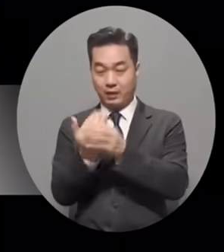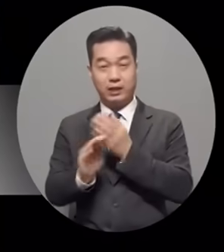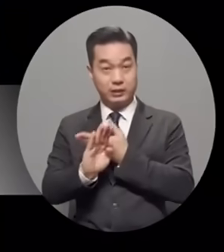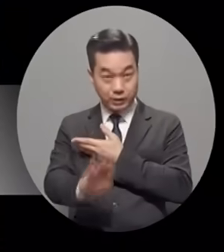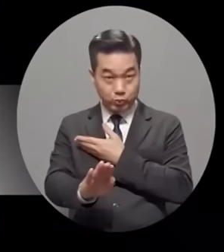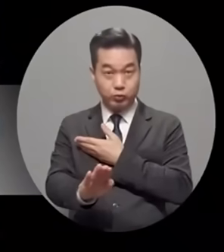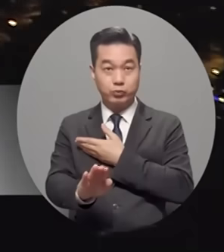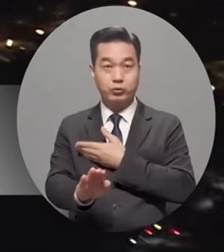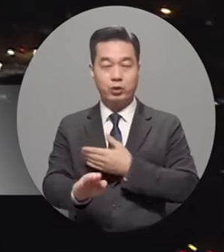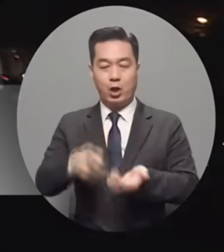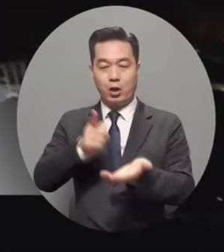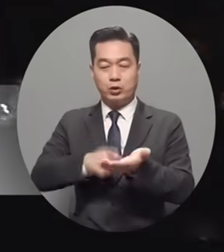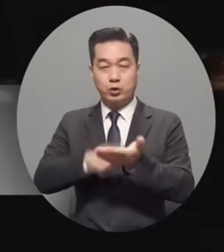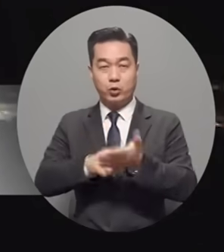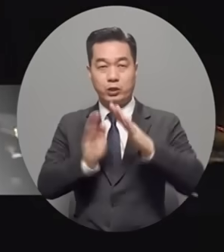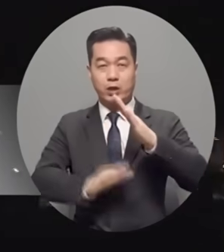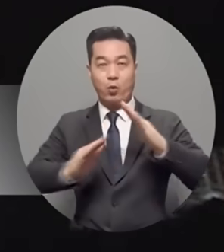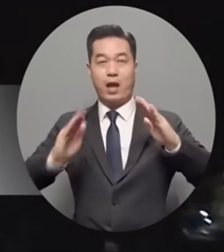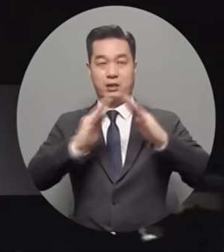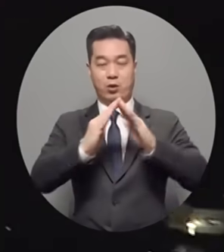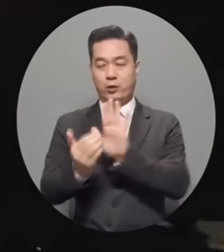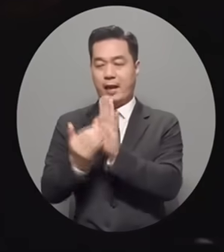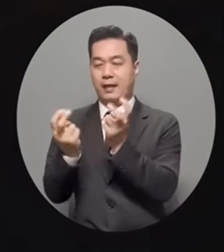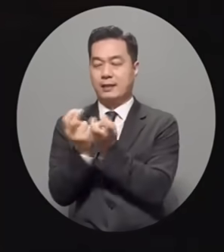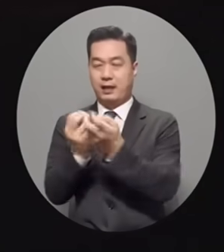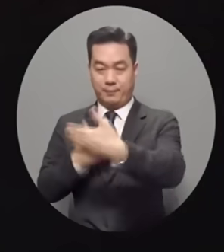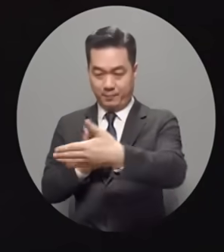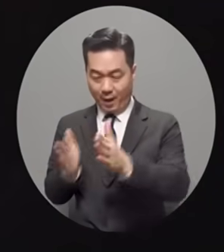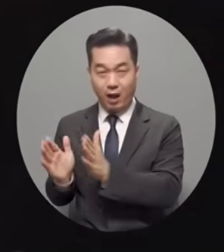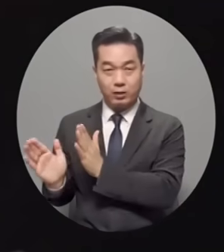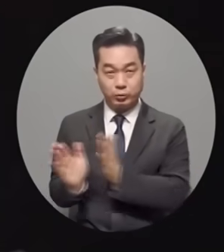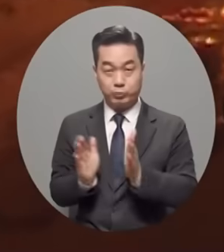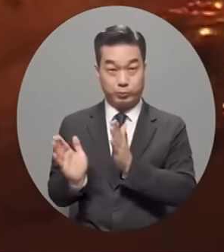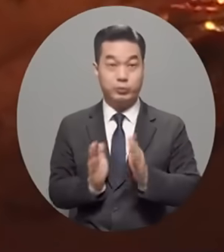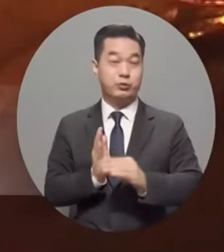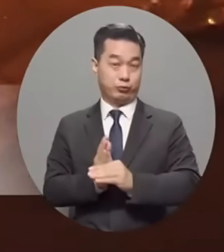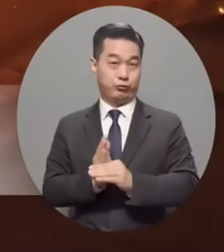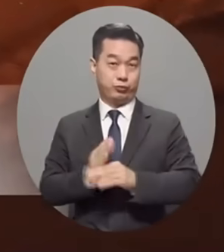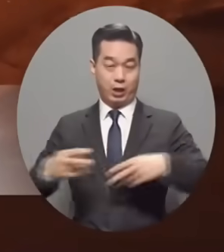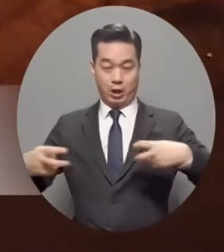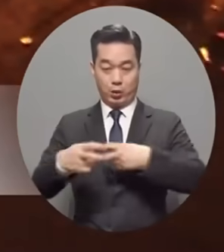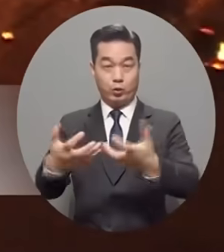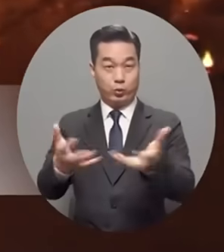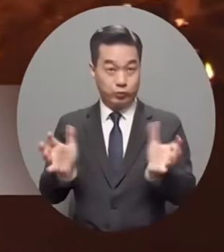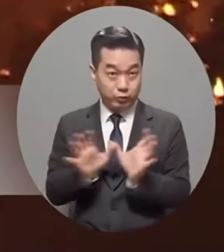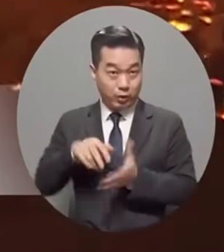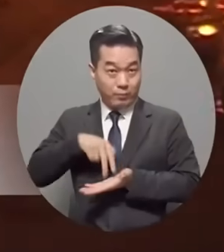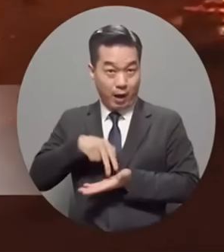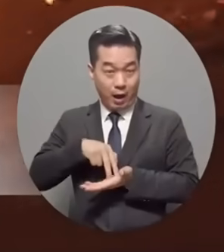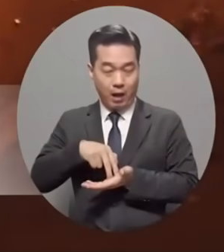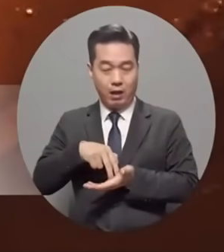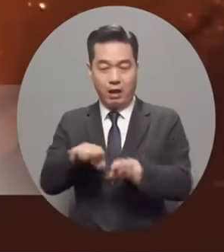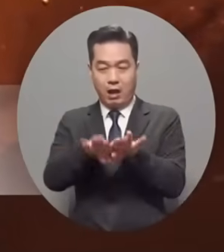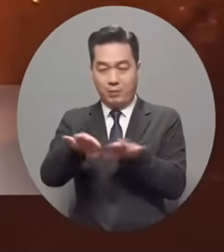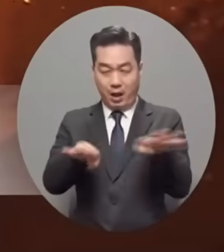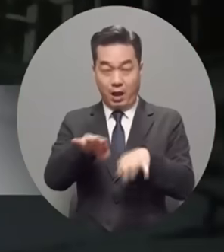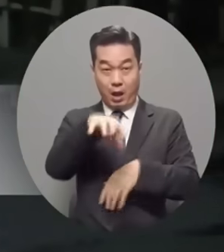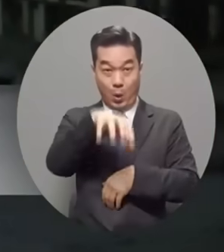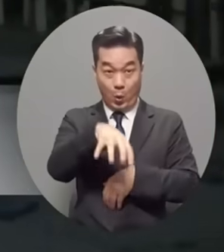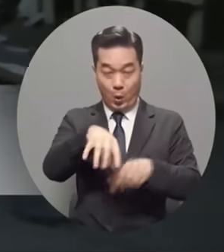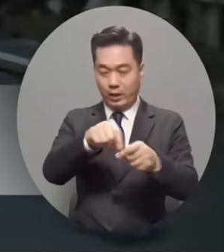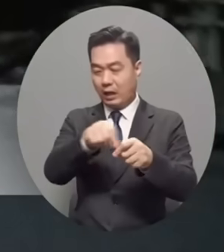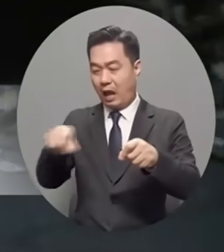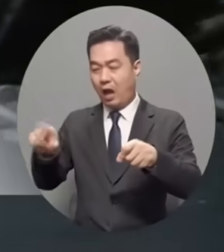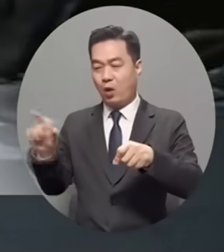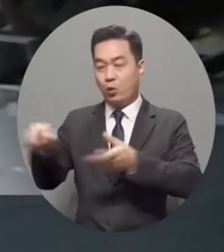관저 위기관리센터에 대책실을 설치했습니다. 교통당국은 진원지 인근 주요 고속도로를 폐쇄하고 추가